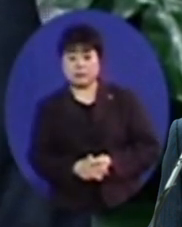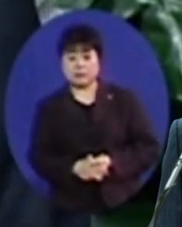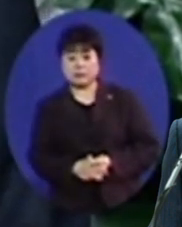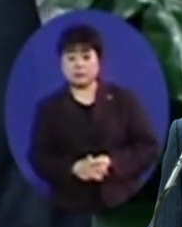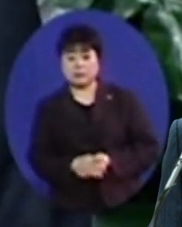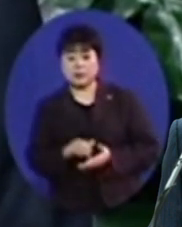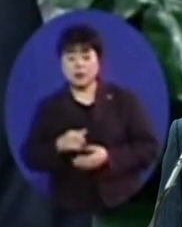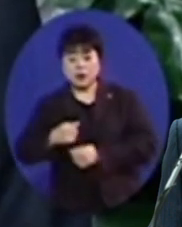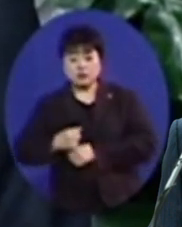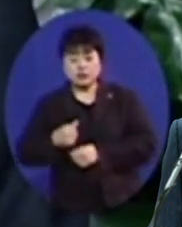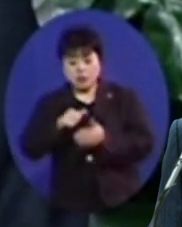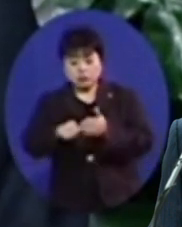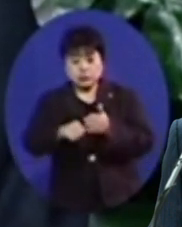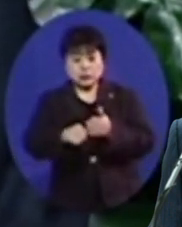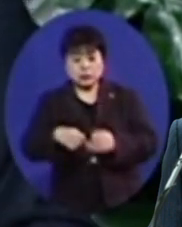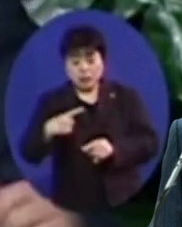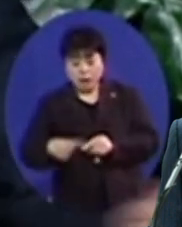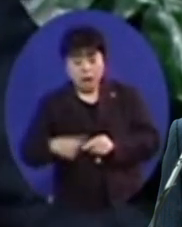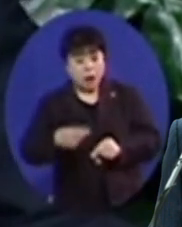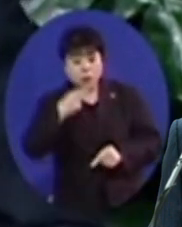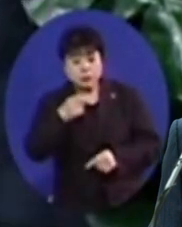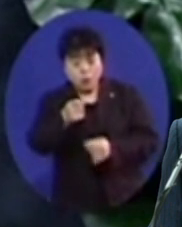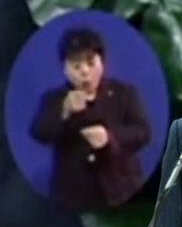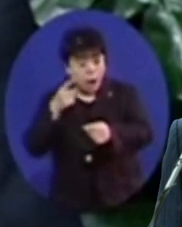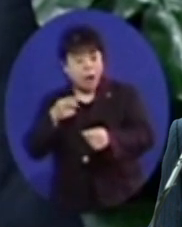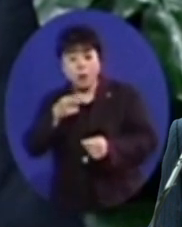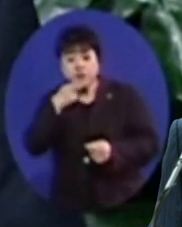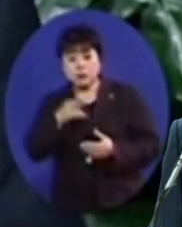무기로서는 안 이겼어요. 칼도 없었습니다. 활도 없었습니다.